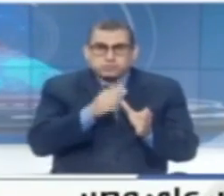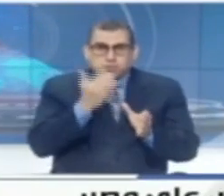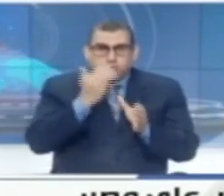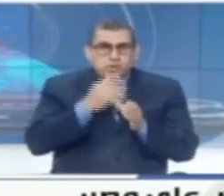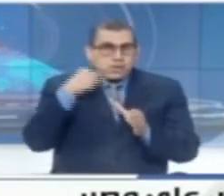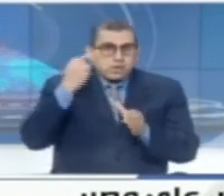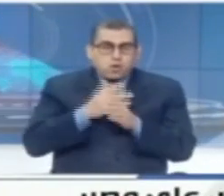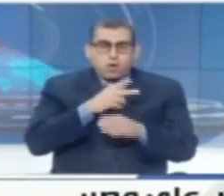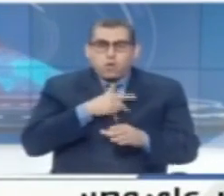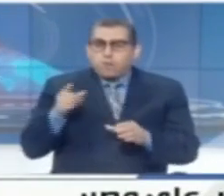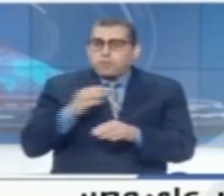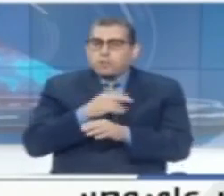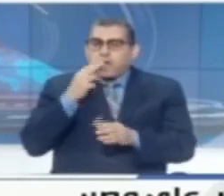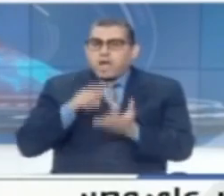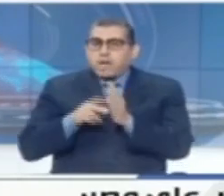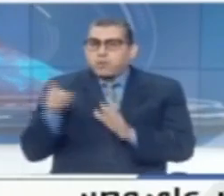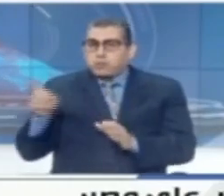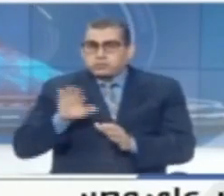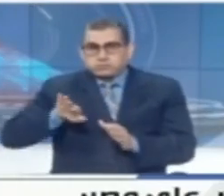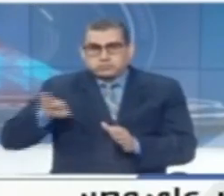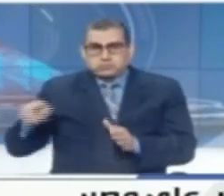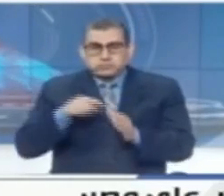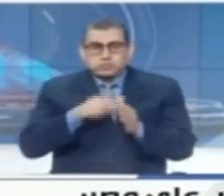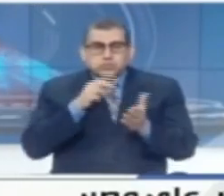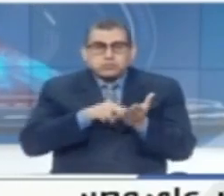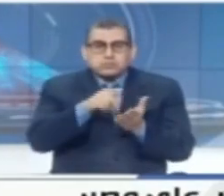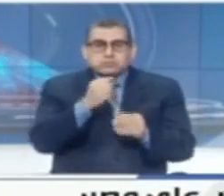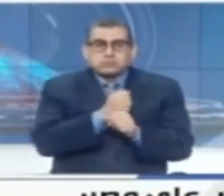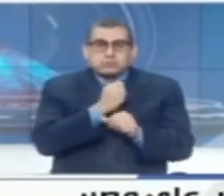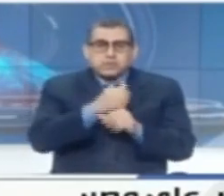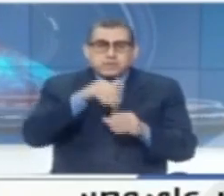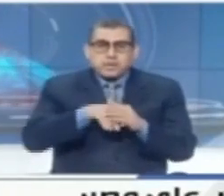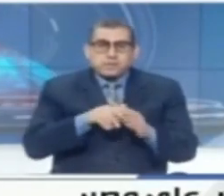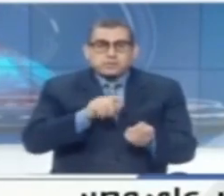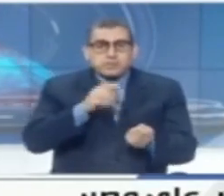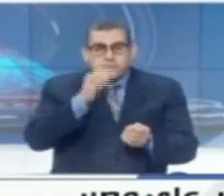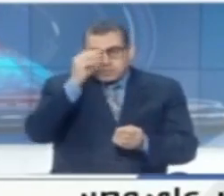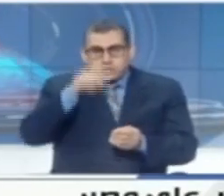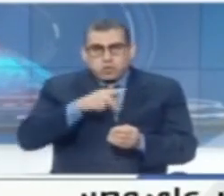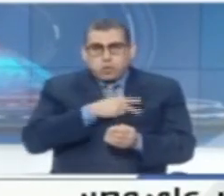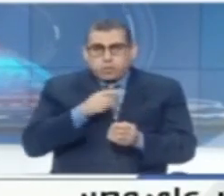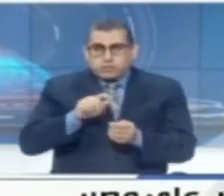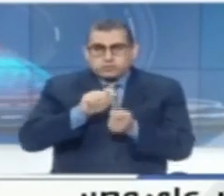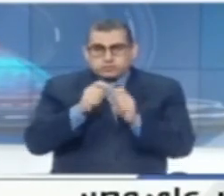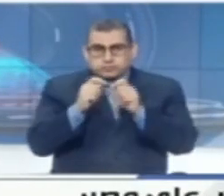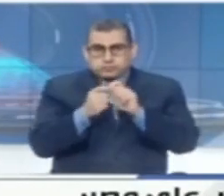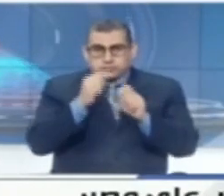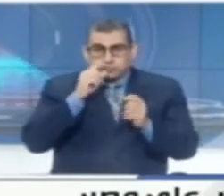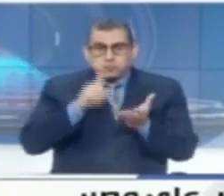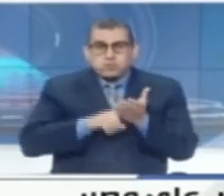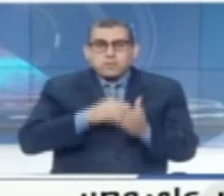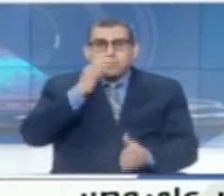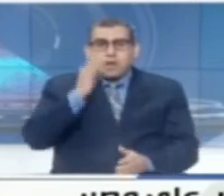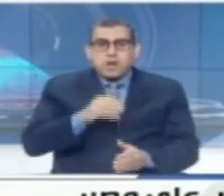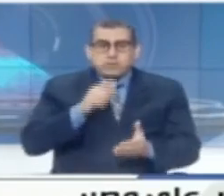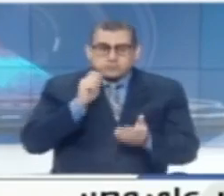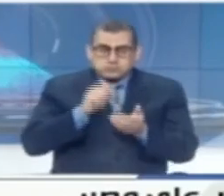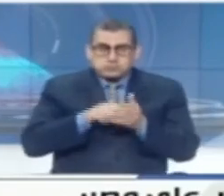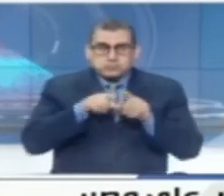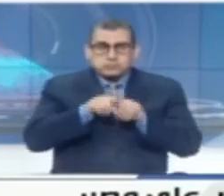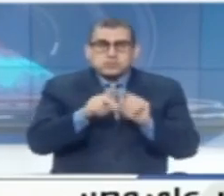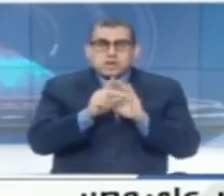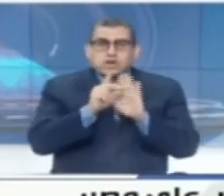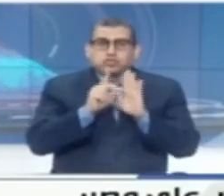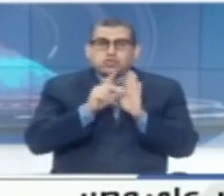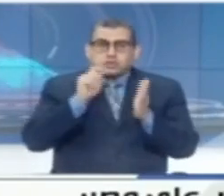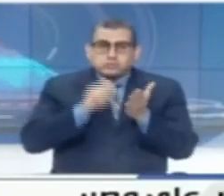على مصير الحكومة المؤقتة. وأضافت ويليامز أن أي تغيرات على الحكومة يتعين أن تجرى وفقا